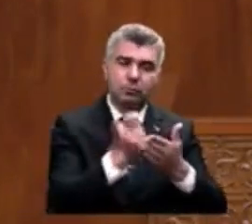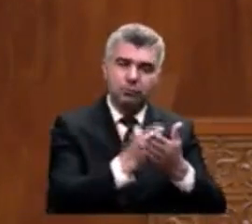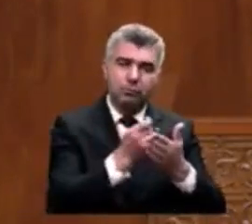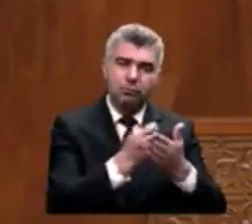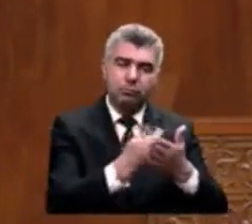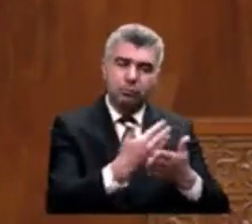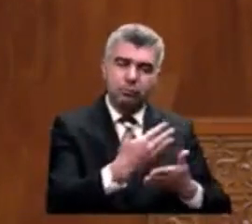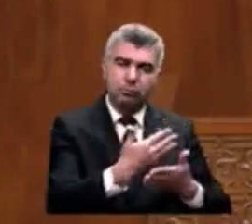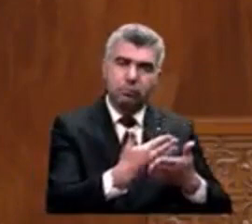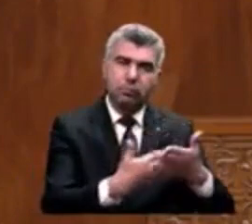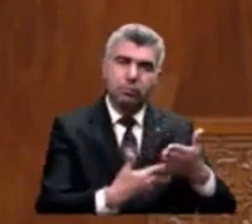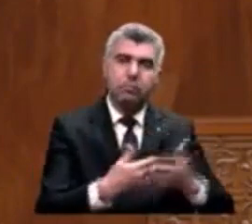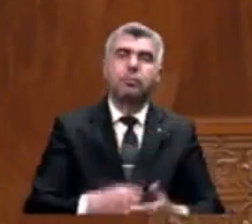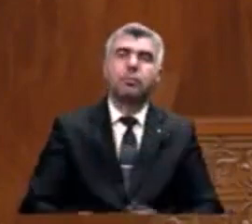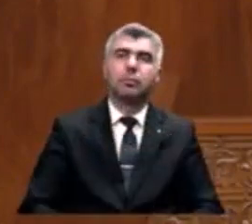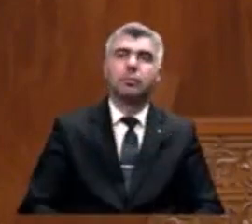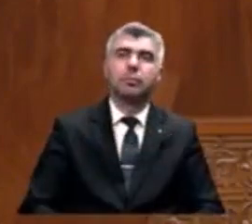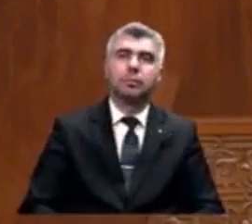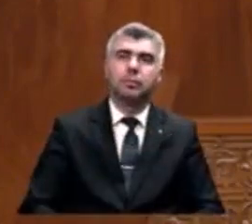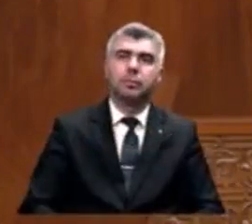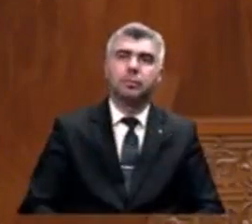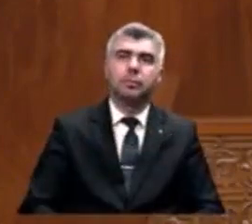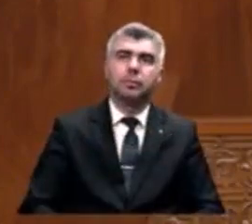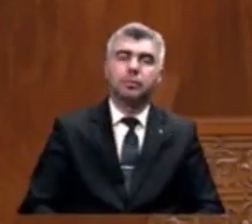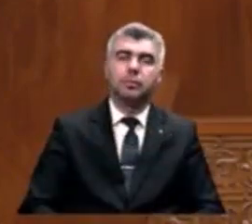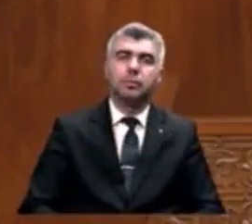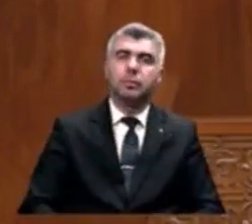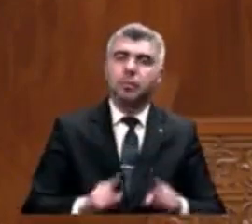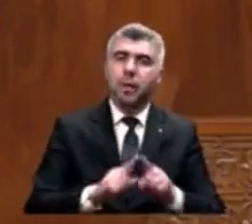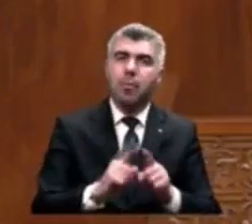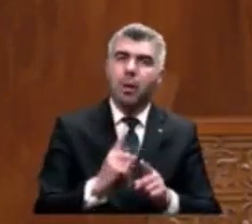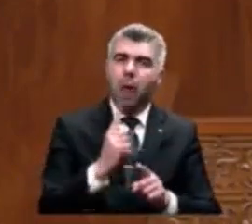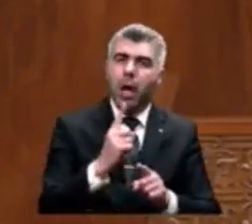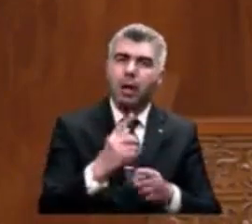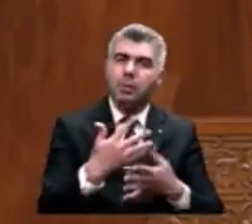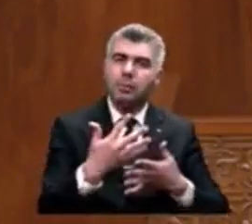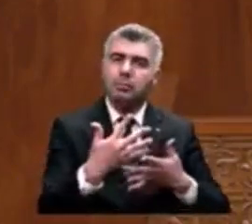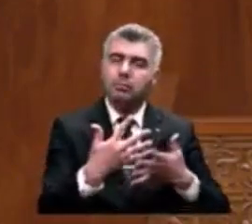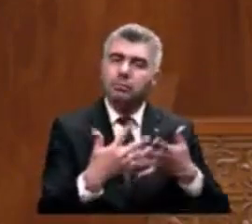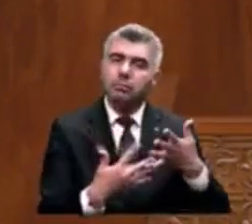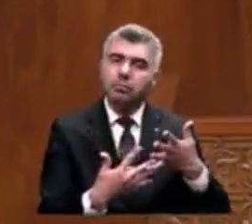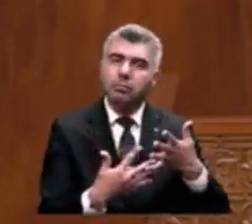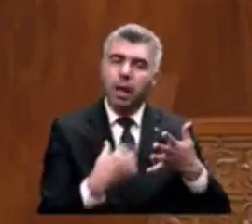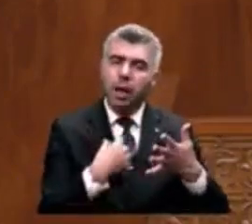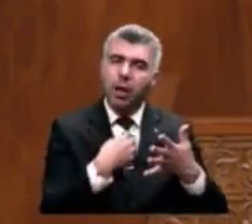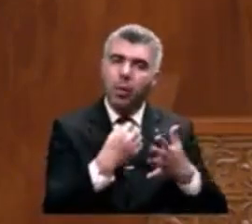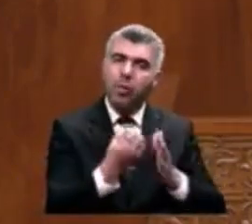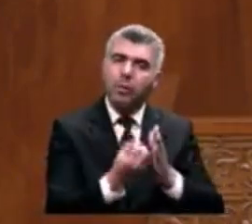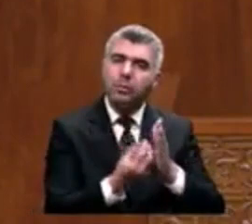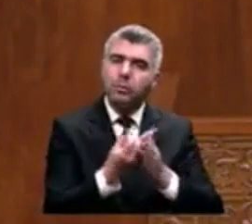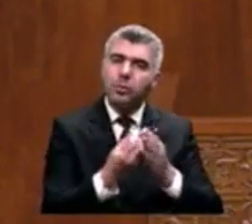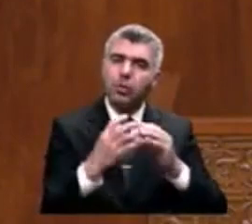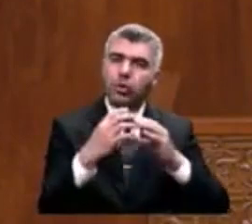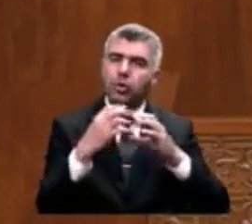وسجلتها كلها. بغيت نرجع لبعض النقاط اللي تنعتبرها